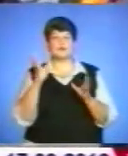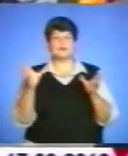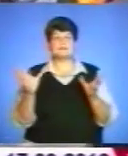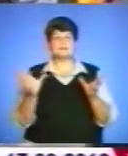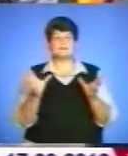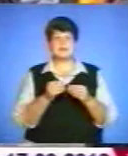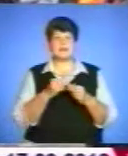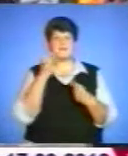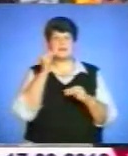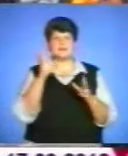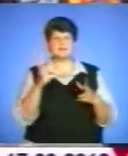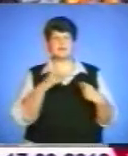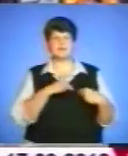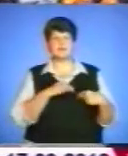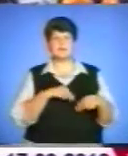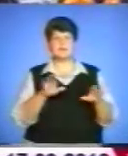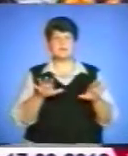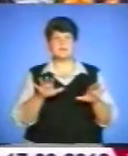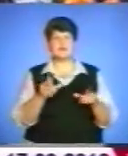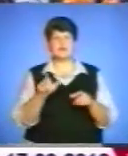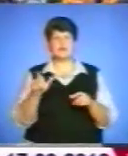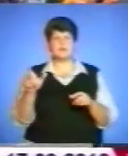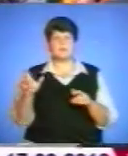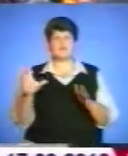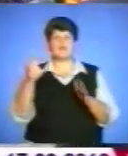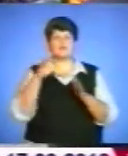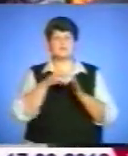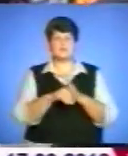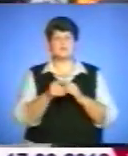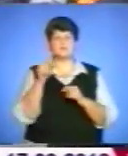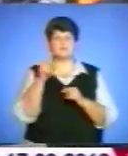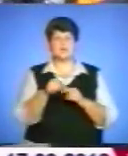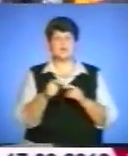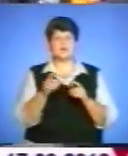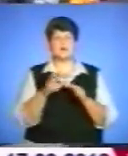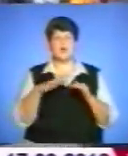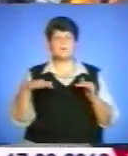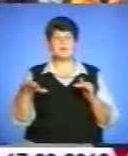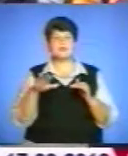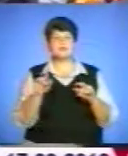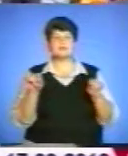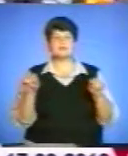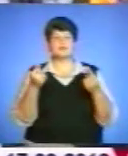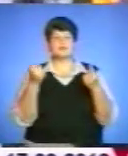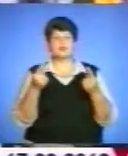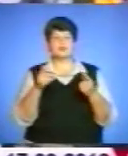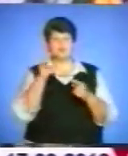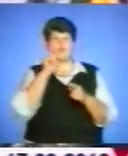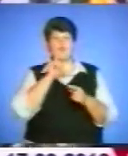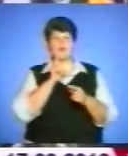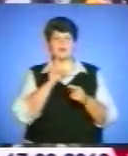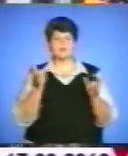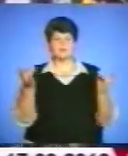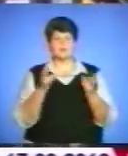ефективна співпраця з місцевою громадою втілюється у такі об'єкти, які створюють комфортні і належні умови